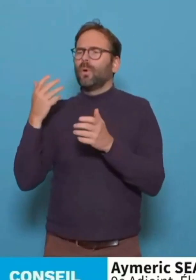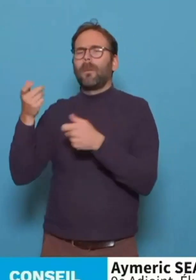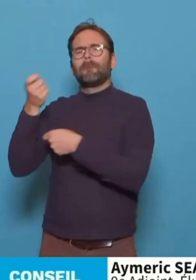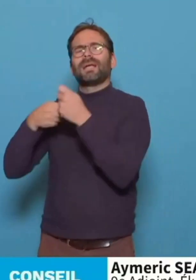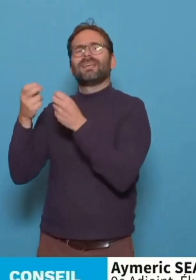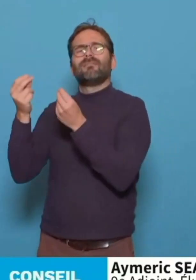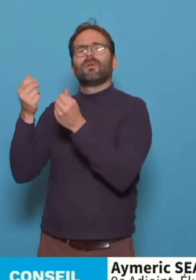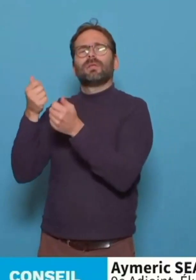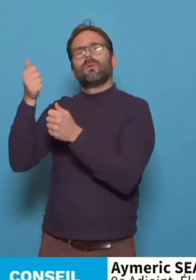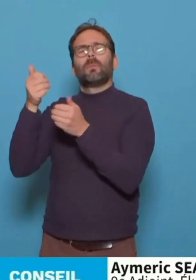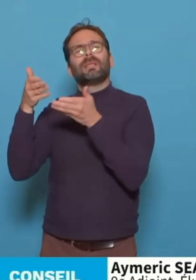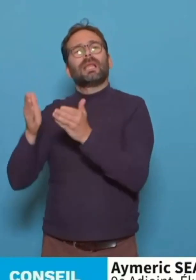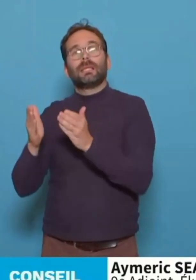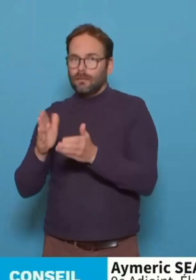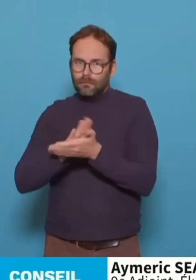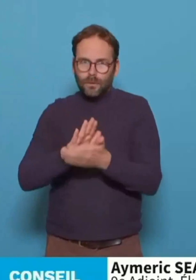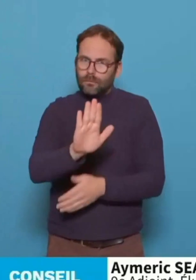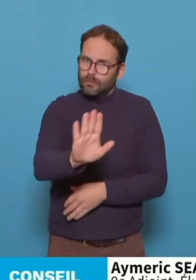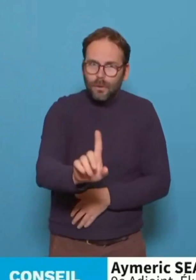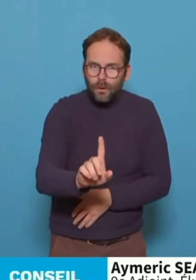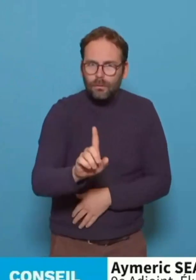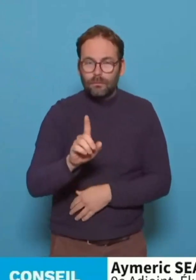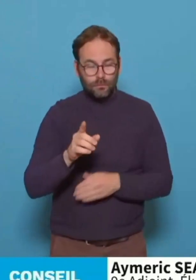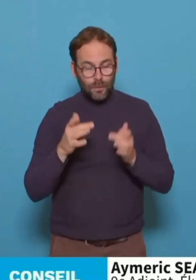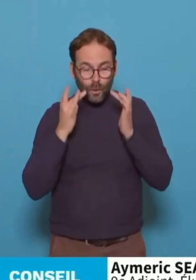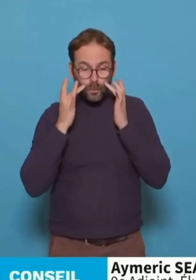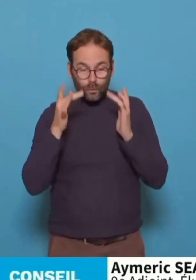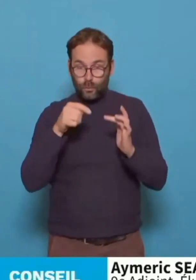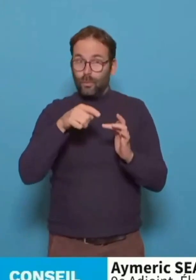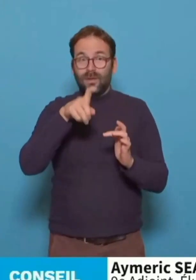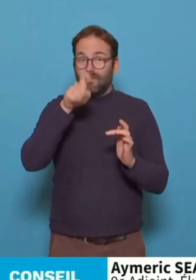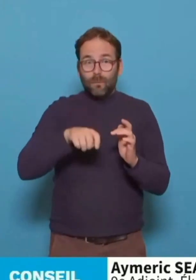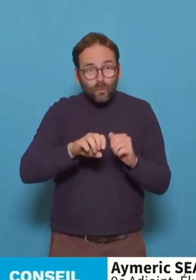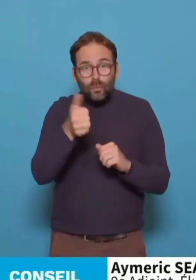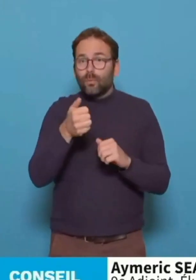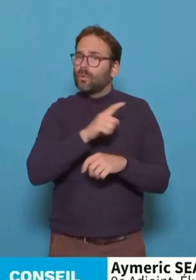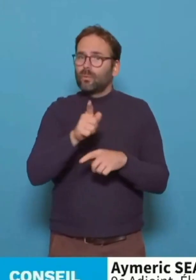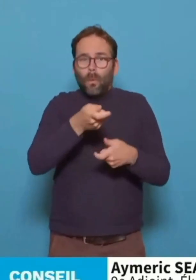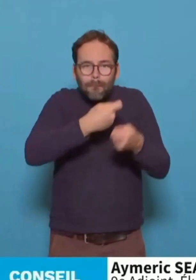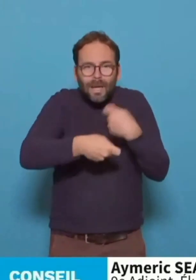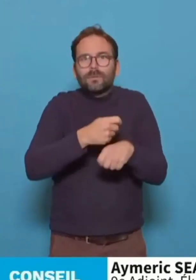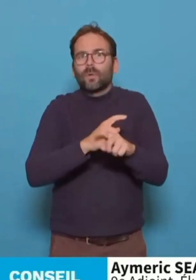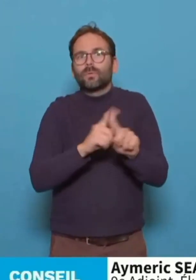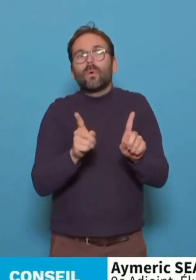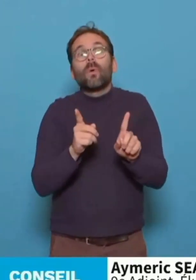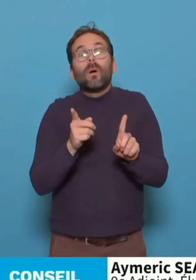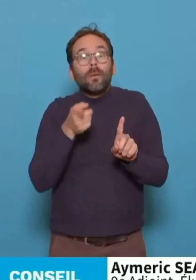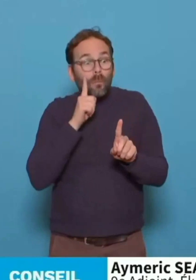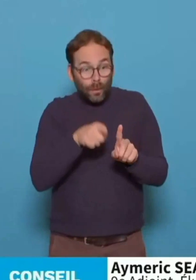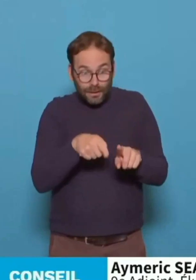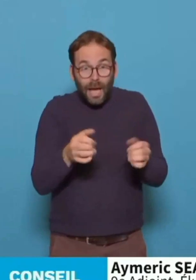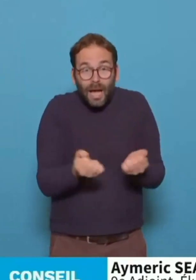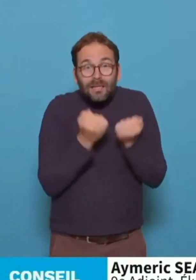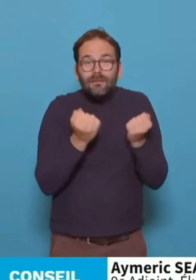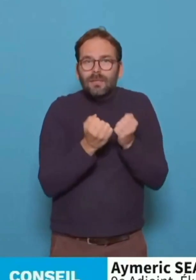conteste pour ma part, la culture doit rester essentiellement non marchande parce que c'est une